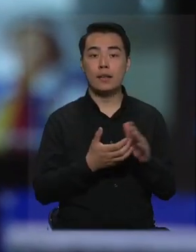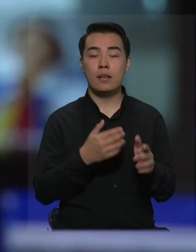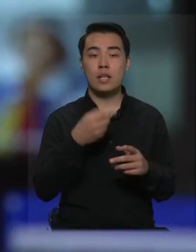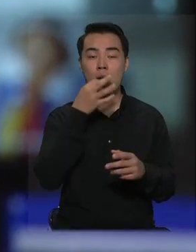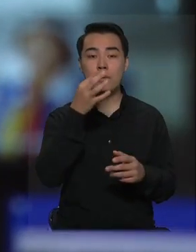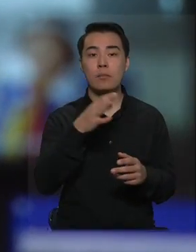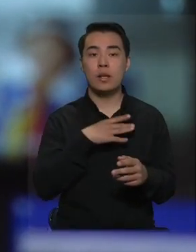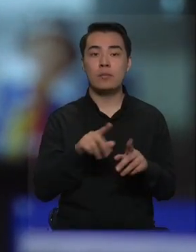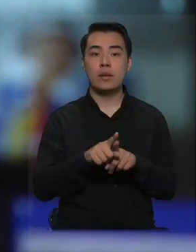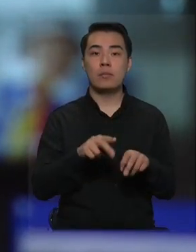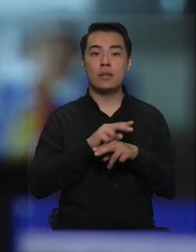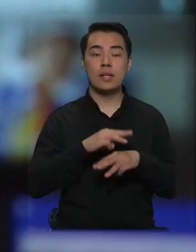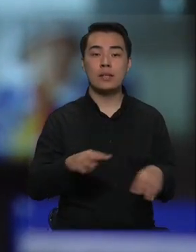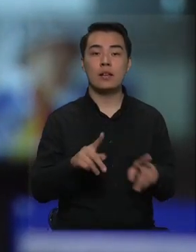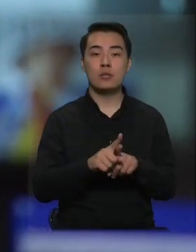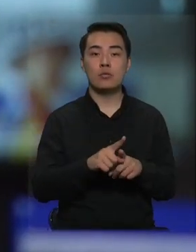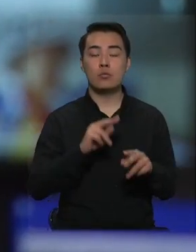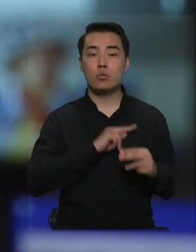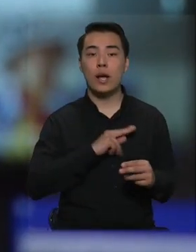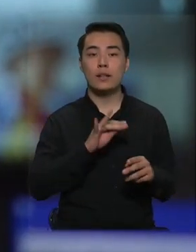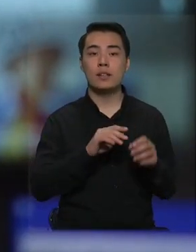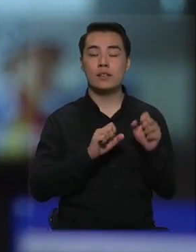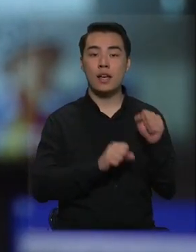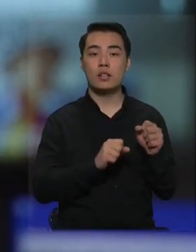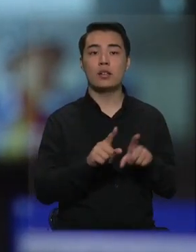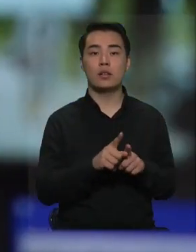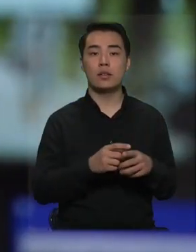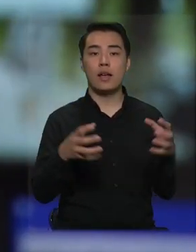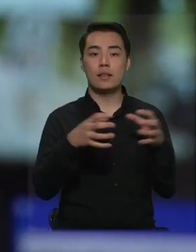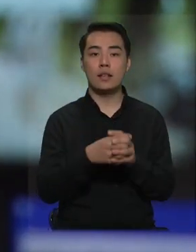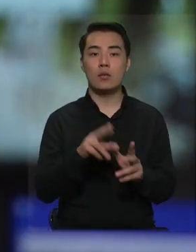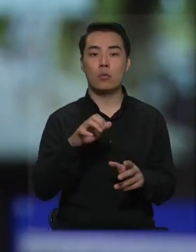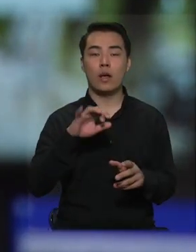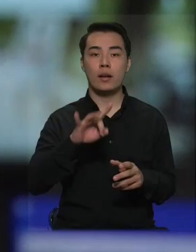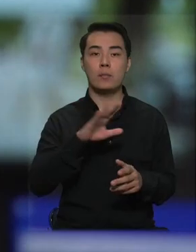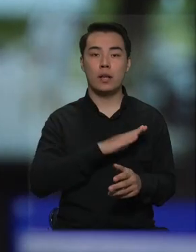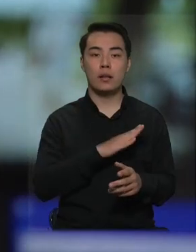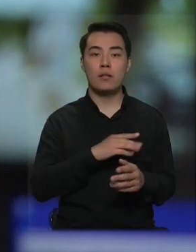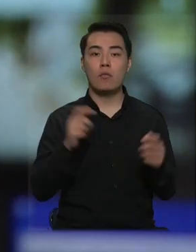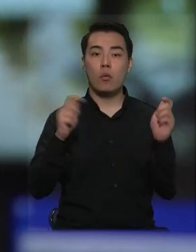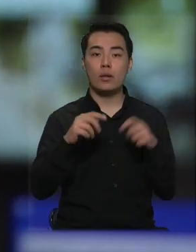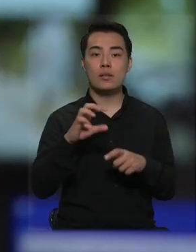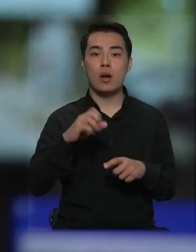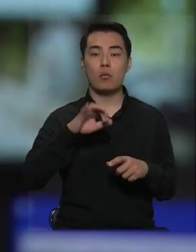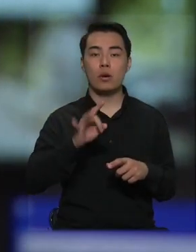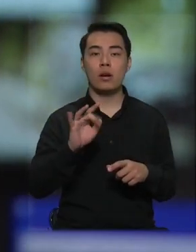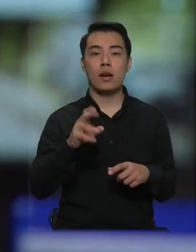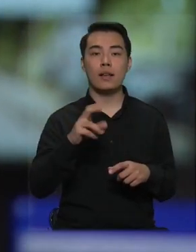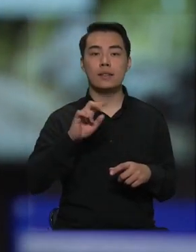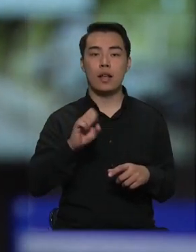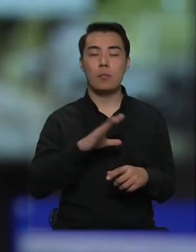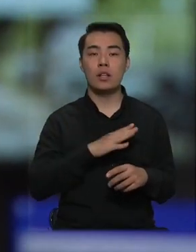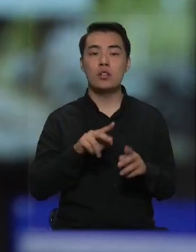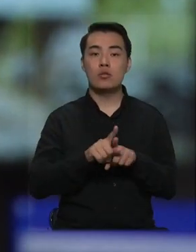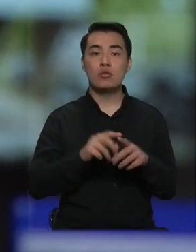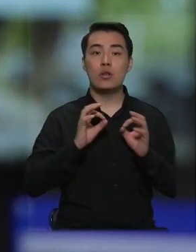представители Министерства труда и соцзащиты населения в кулуарах общественного совета фонда самрук казана по словам